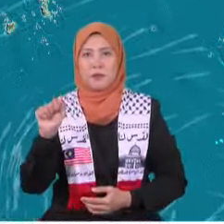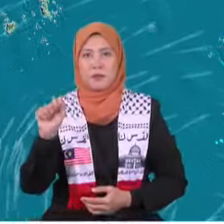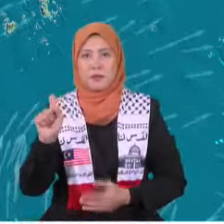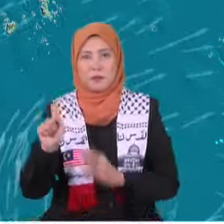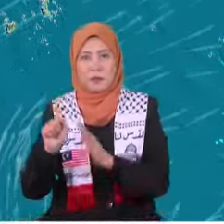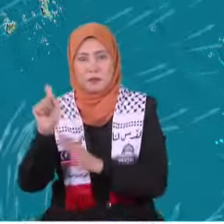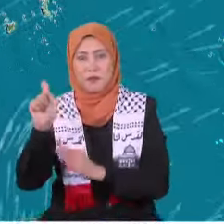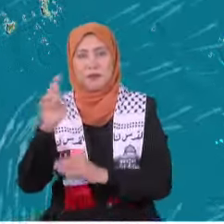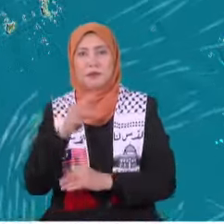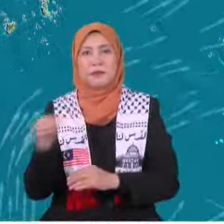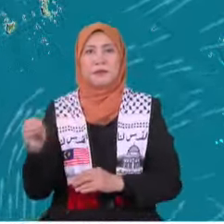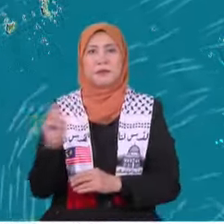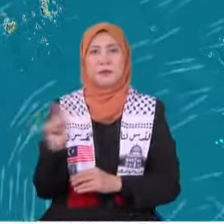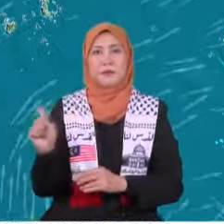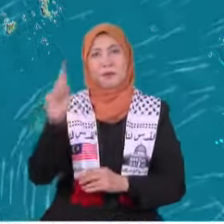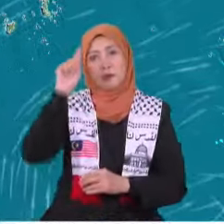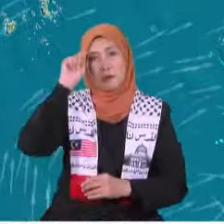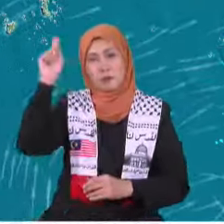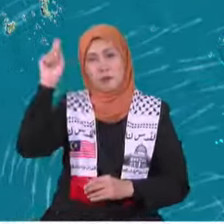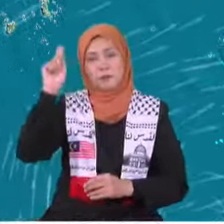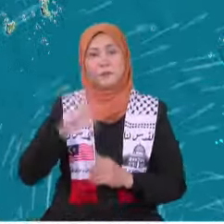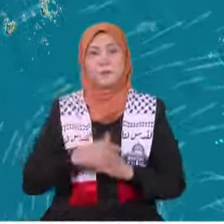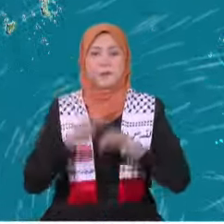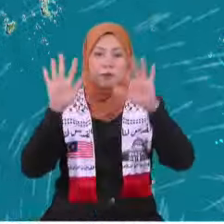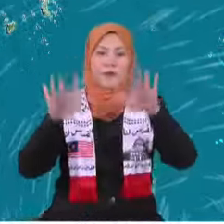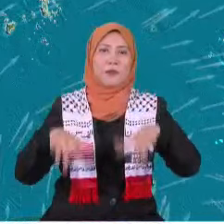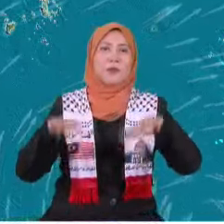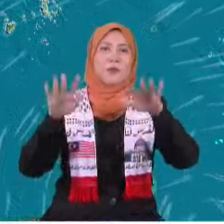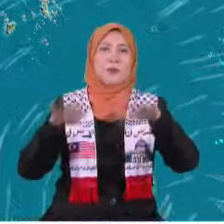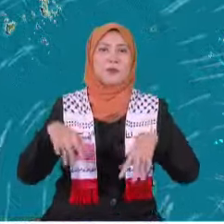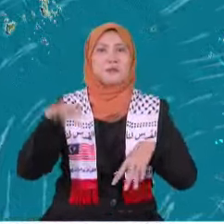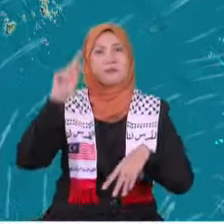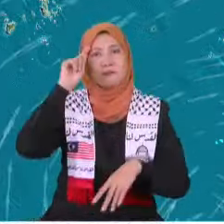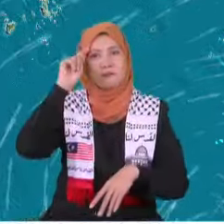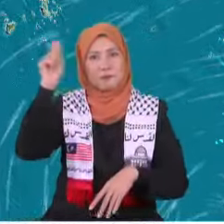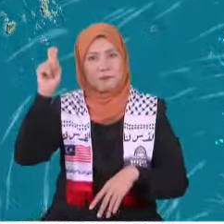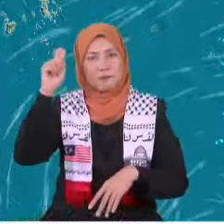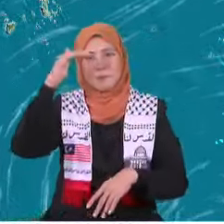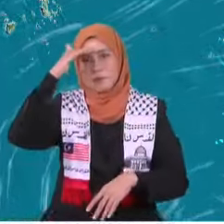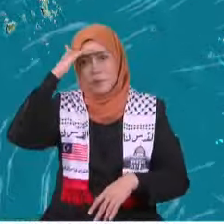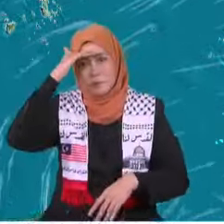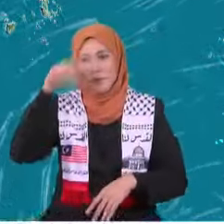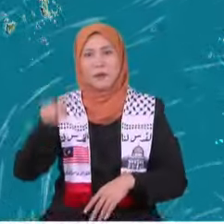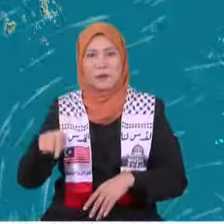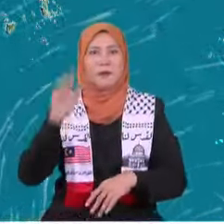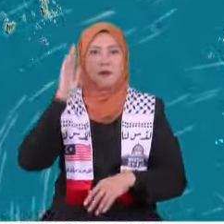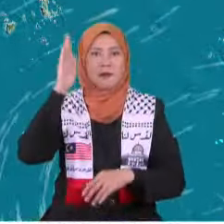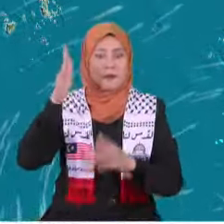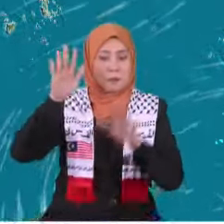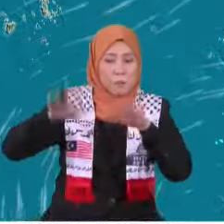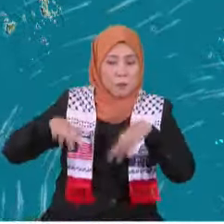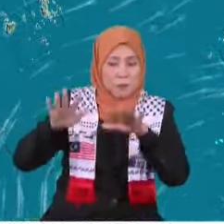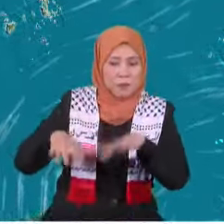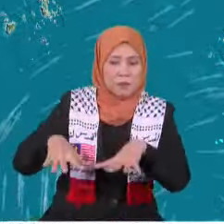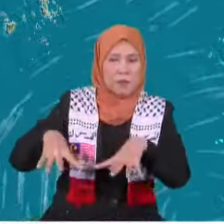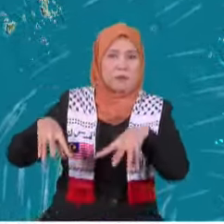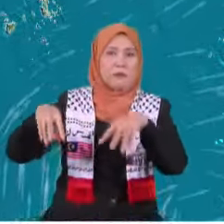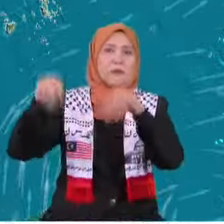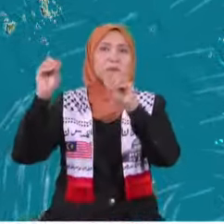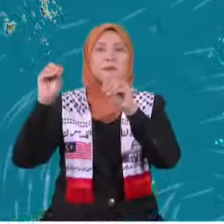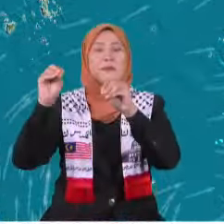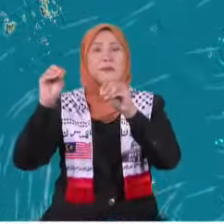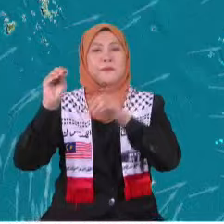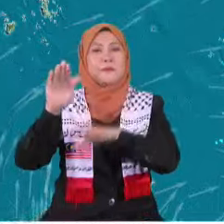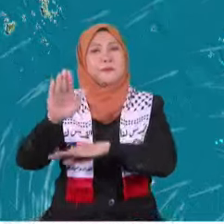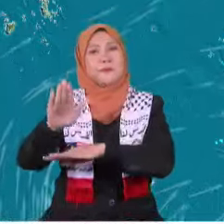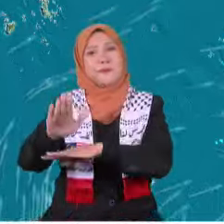bahagian timur di negeri Terengganu. Di hujan yang berlaku di negeri Terengganu dan juga di negeri Johor ini insyaAllah akan beransur reda menjelang ke